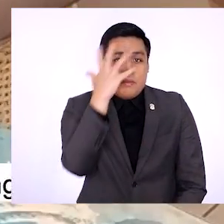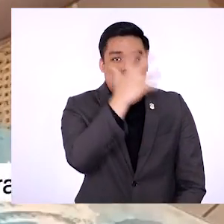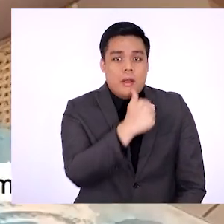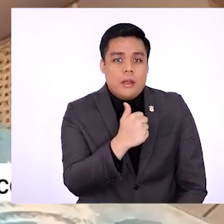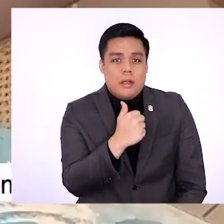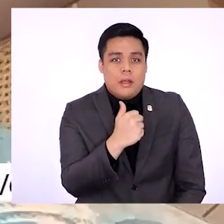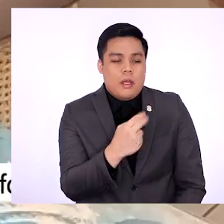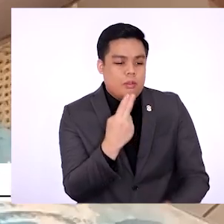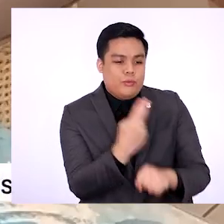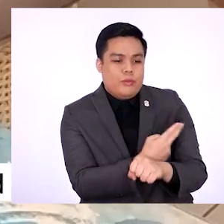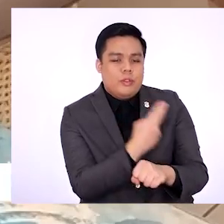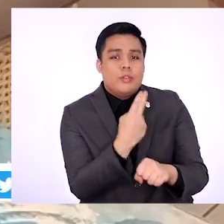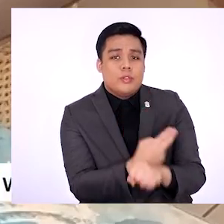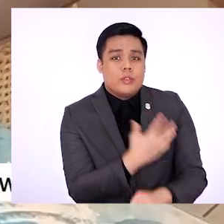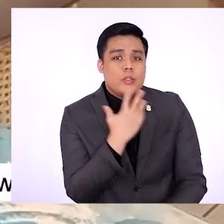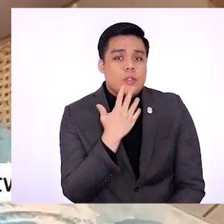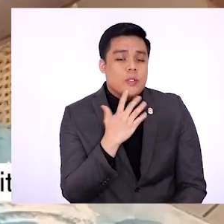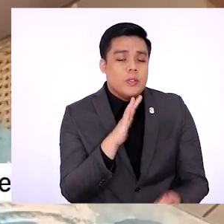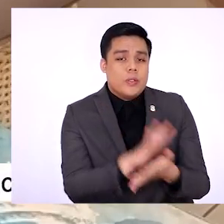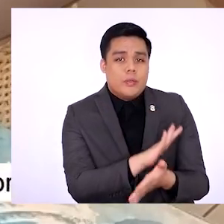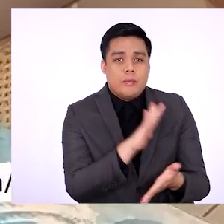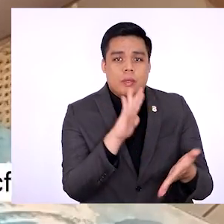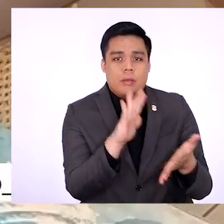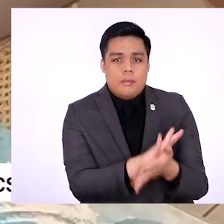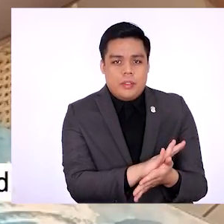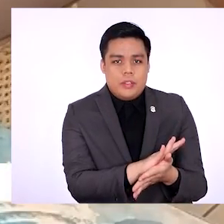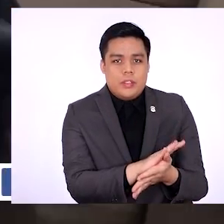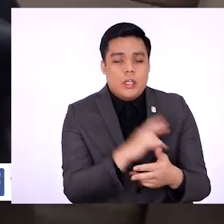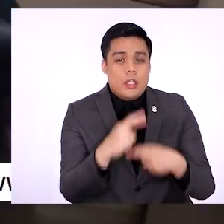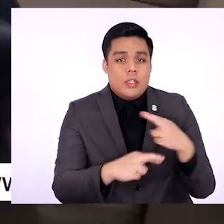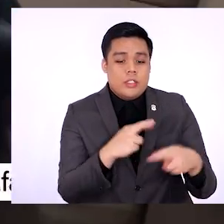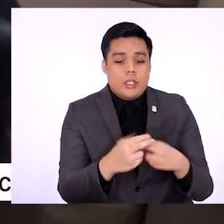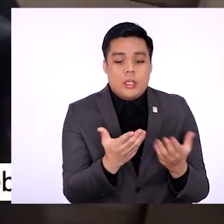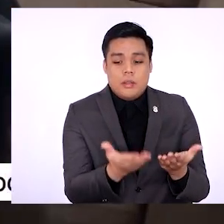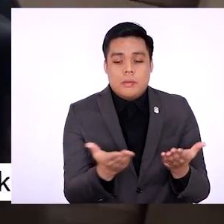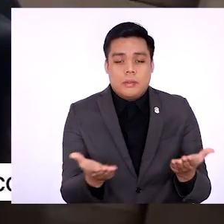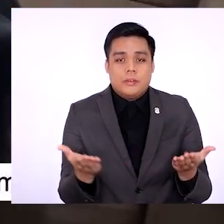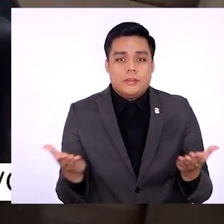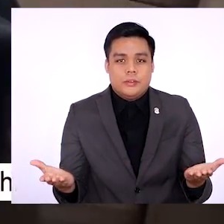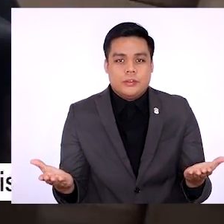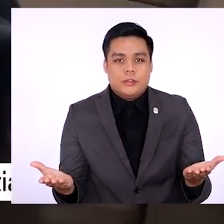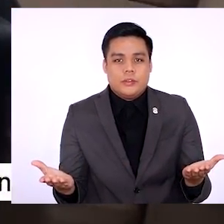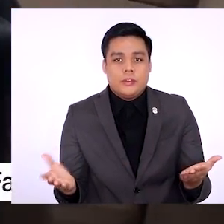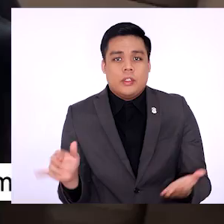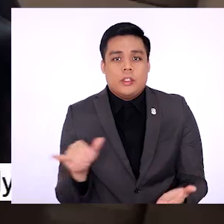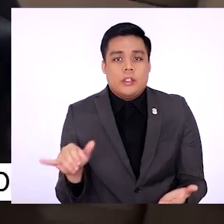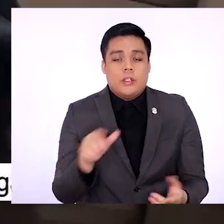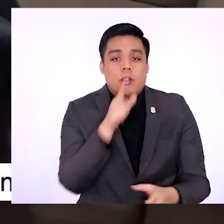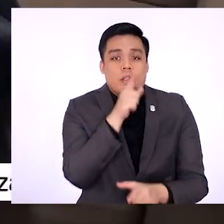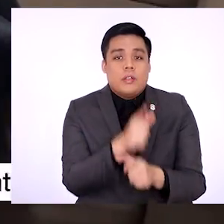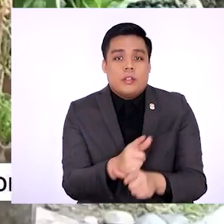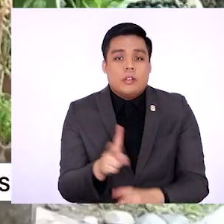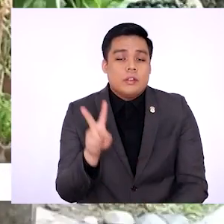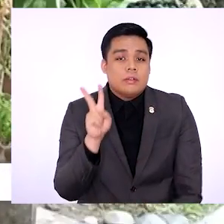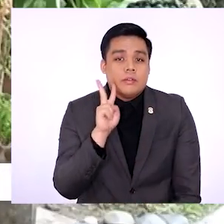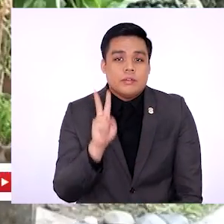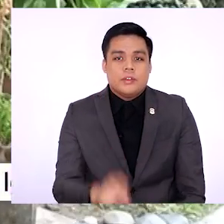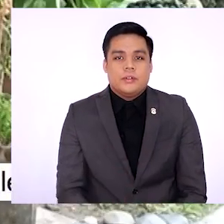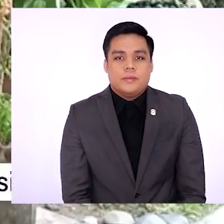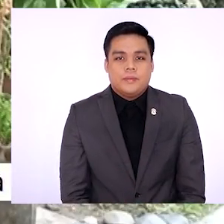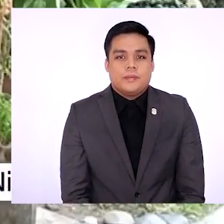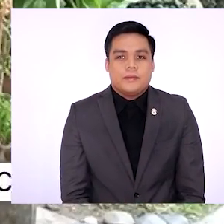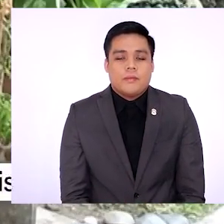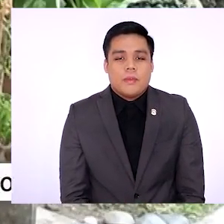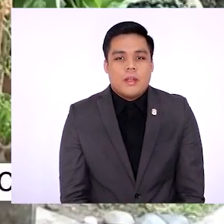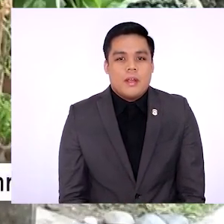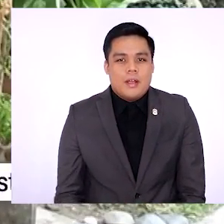Mayroong gumamit ng mga colored papers at mga recyclable materials tulad ng kay kapatid na Vivian. Ito po